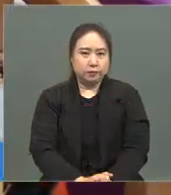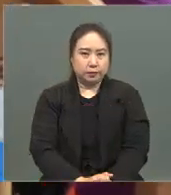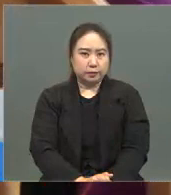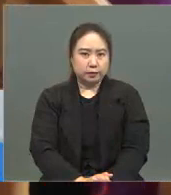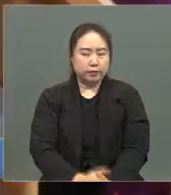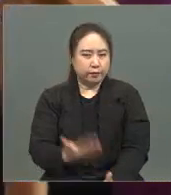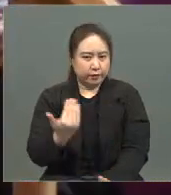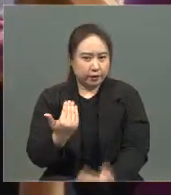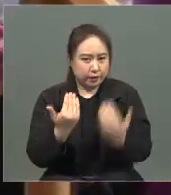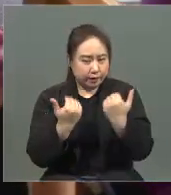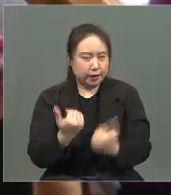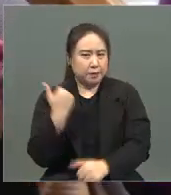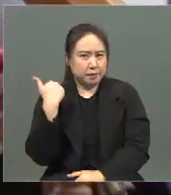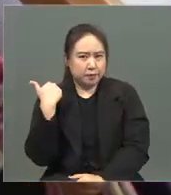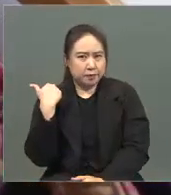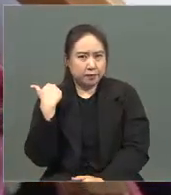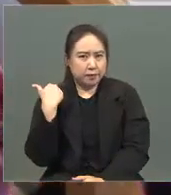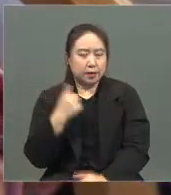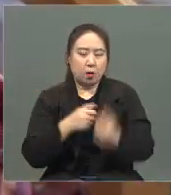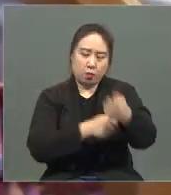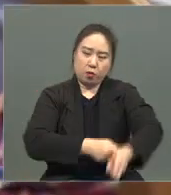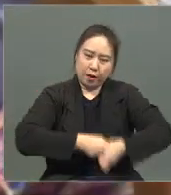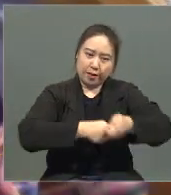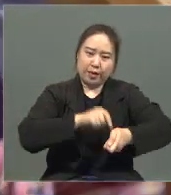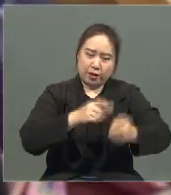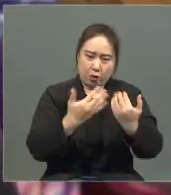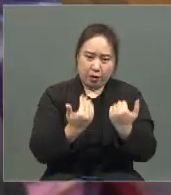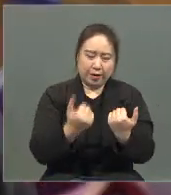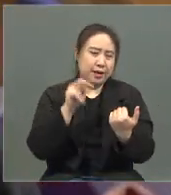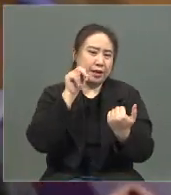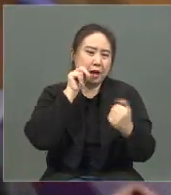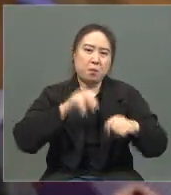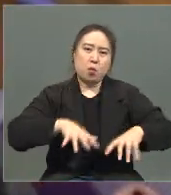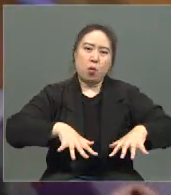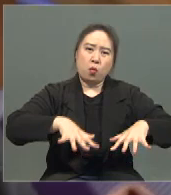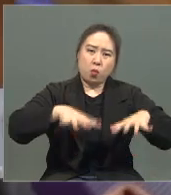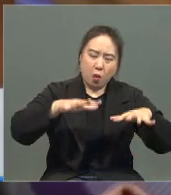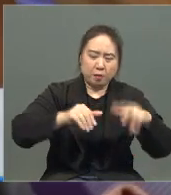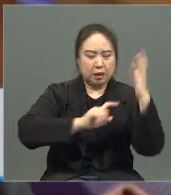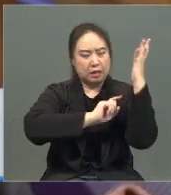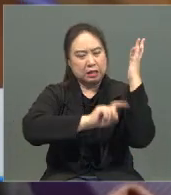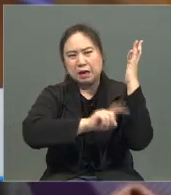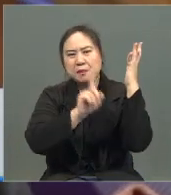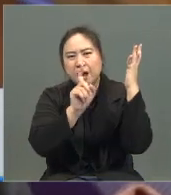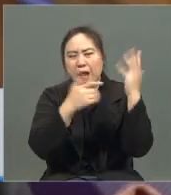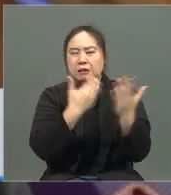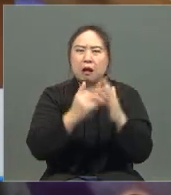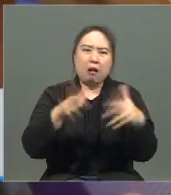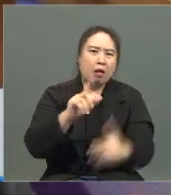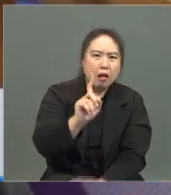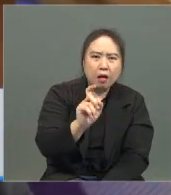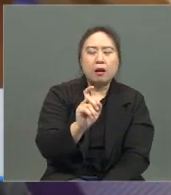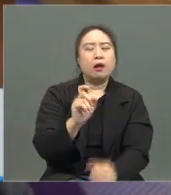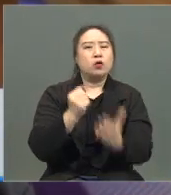อกให้ชาวบ้านในการเยียวยาในเรื่องของพืชผลทางการเกษตรที่ตอนนี้อาจจะทำไปกรีดยางไม่ได้ผลผลิตสูญหายไปอย่างเ